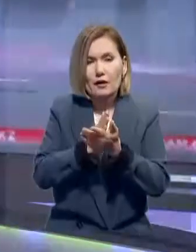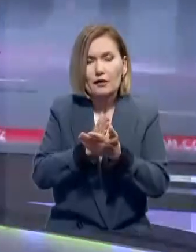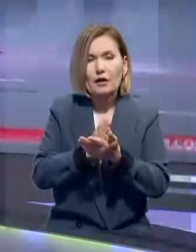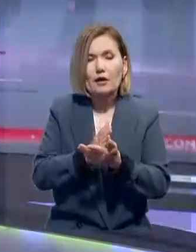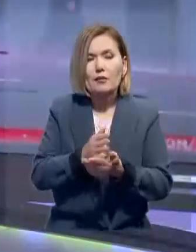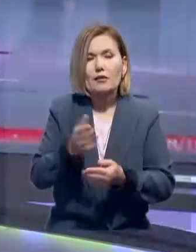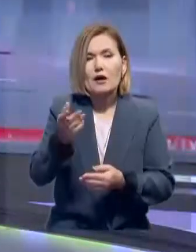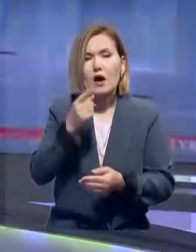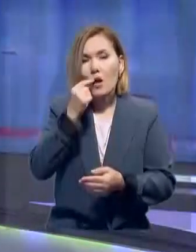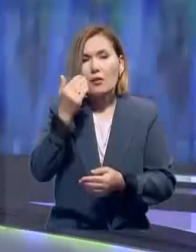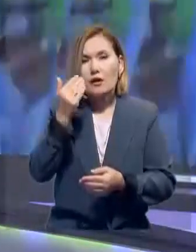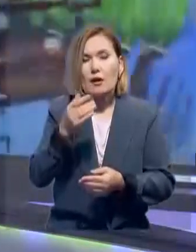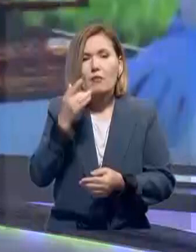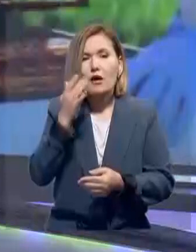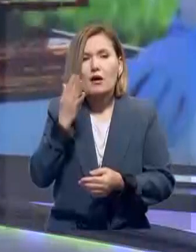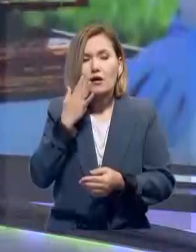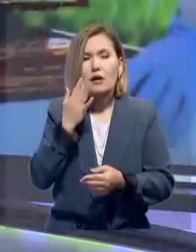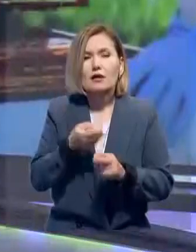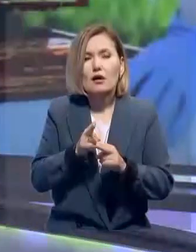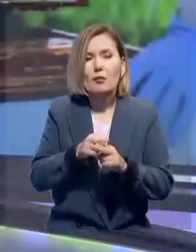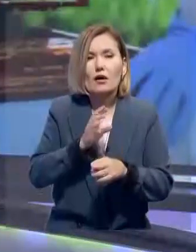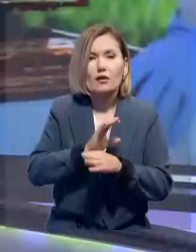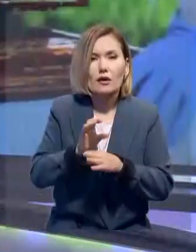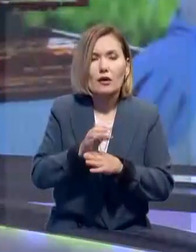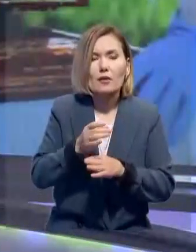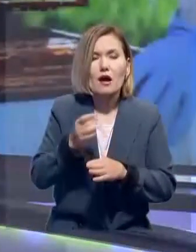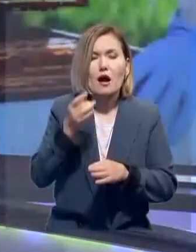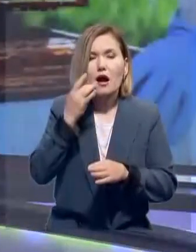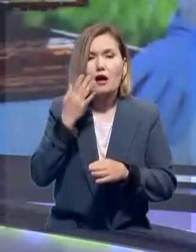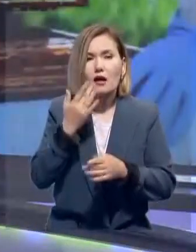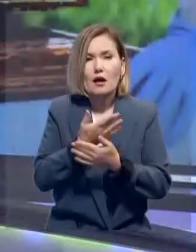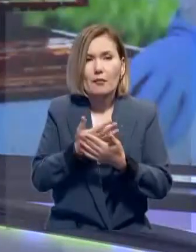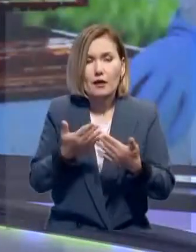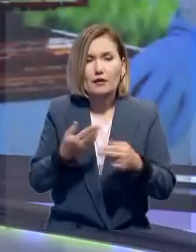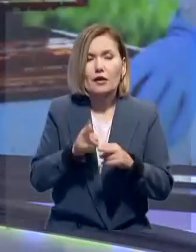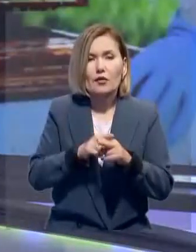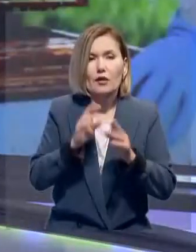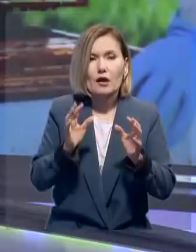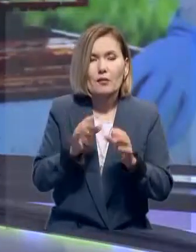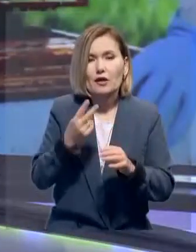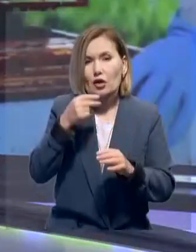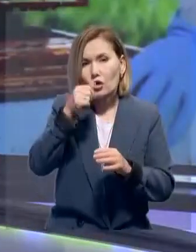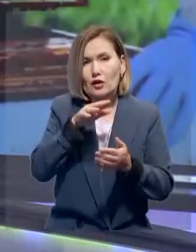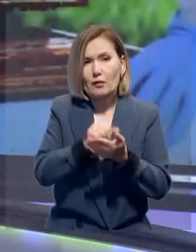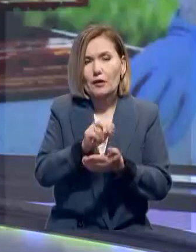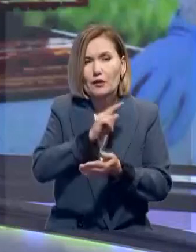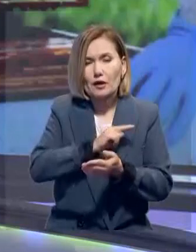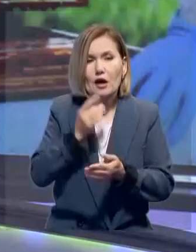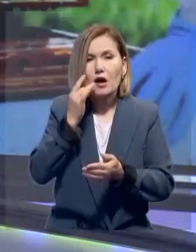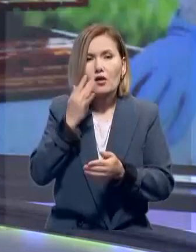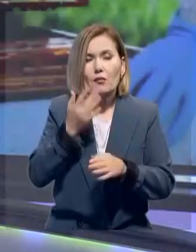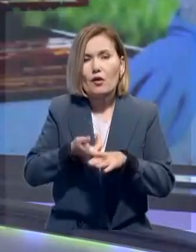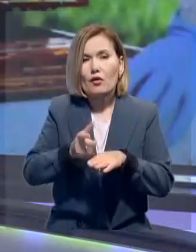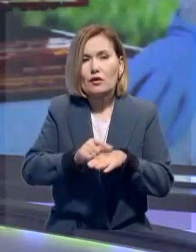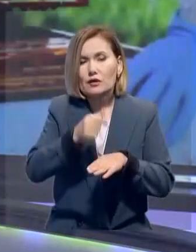Қанатбек Мүсірәлі бал өндіріп, араның ерекше түрлер ұстайды. Бұл іспен шұғылданып жатқанына 2 жыл болды. Омарташылықтың